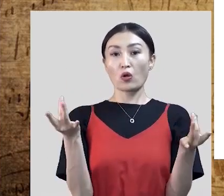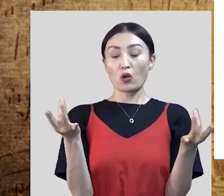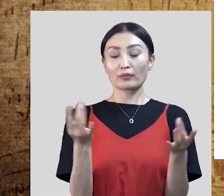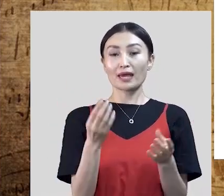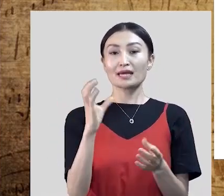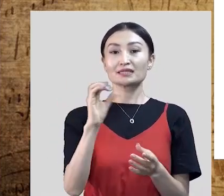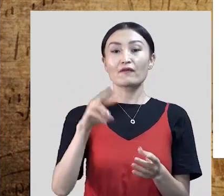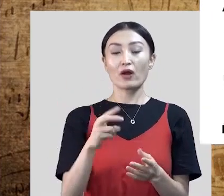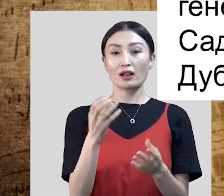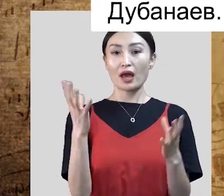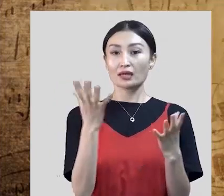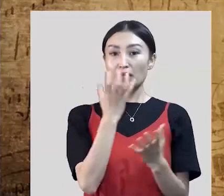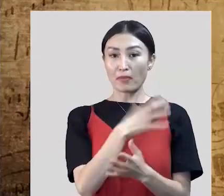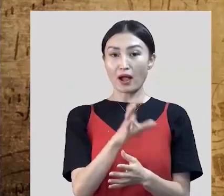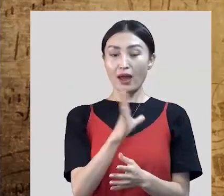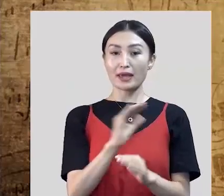тепла и благополучия.